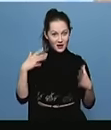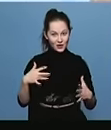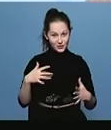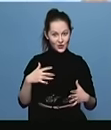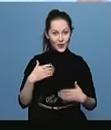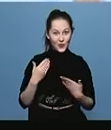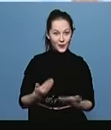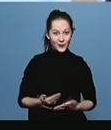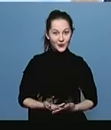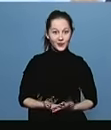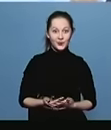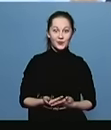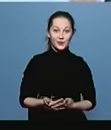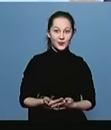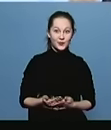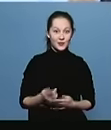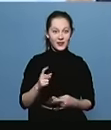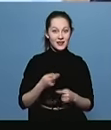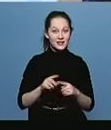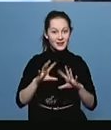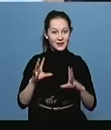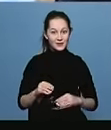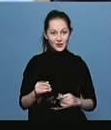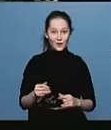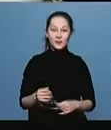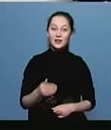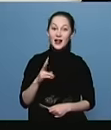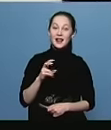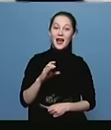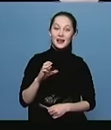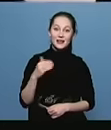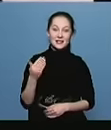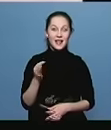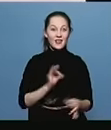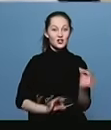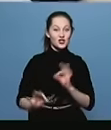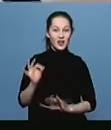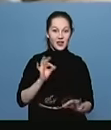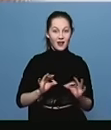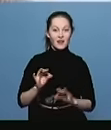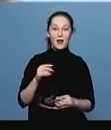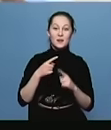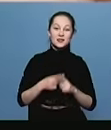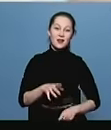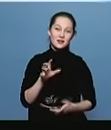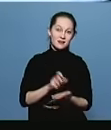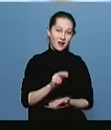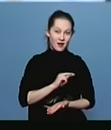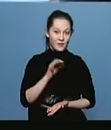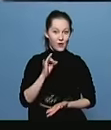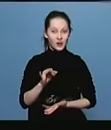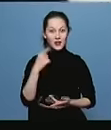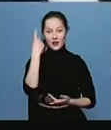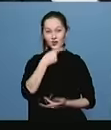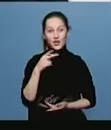акции. Пользуйтесь, я думаю, что вы будете довольны. Лариса Буркова – инженер-конструктор. Постоянно занята на работе. Сервисом